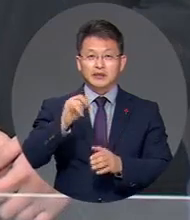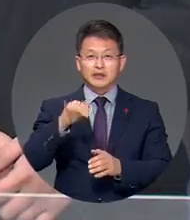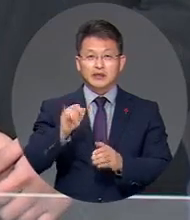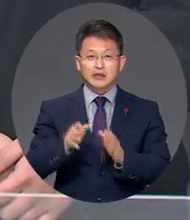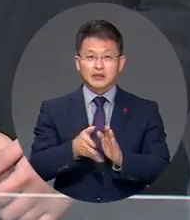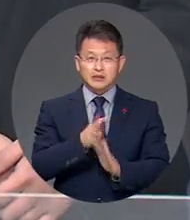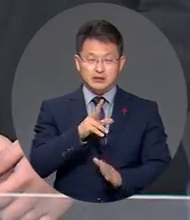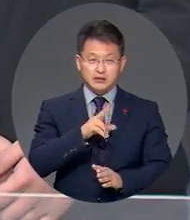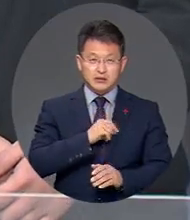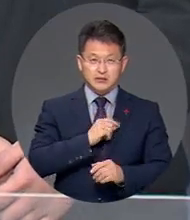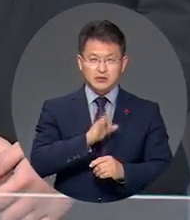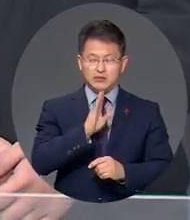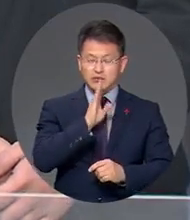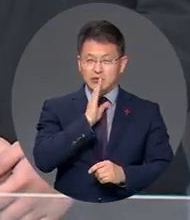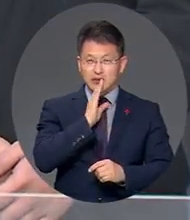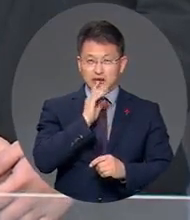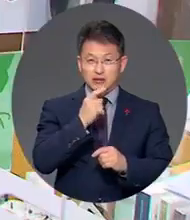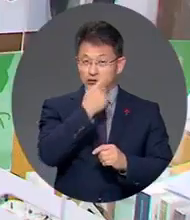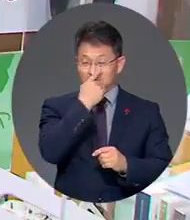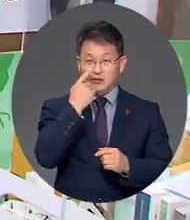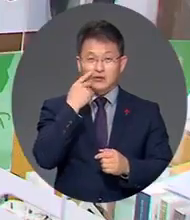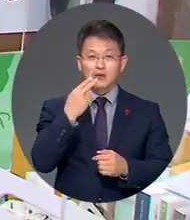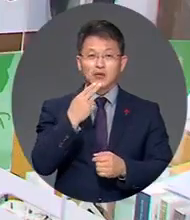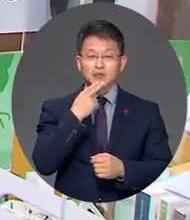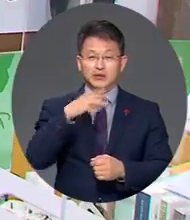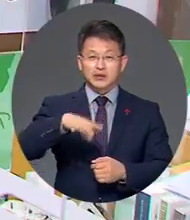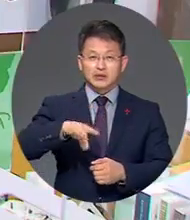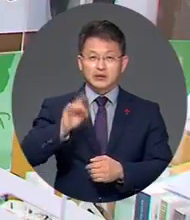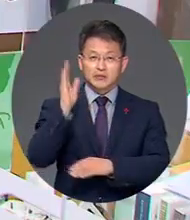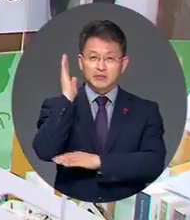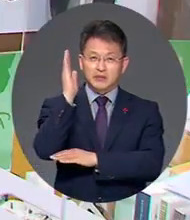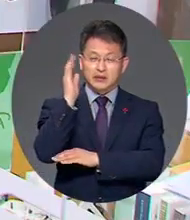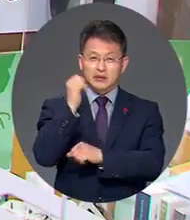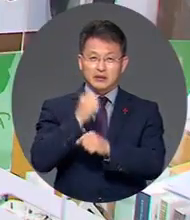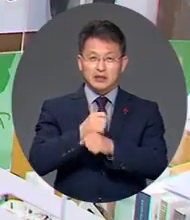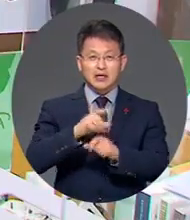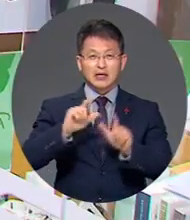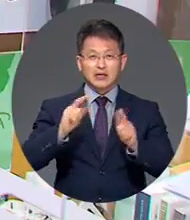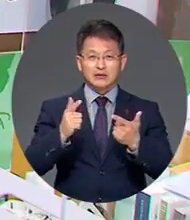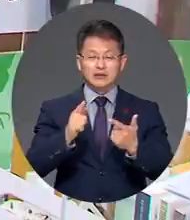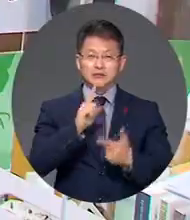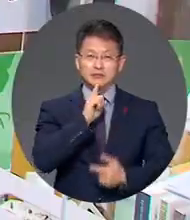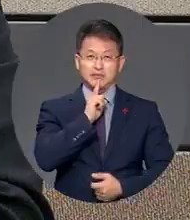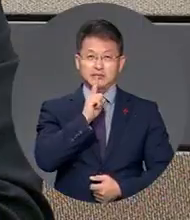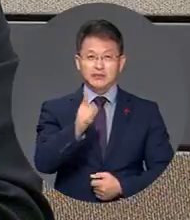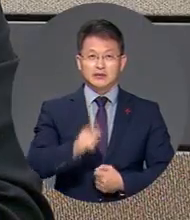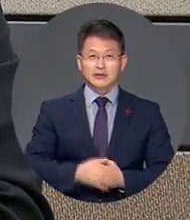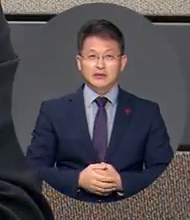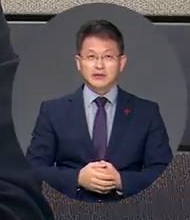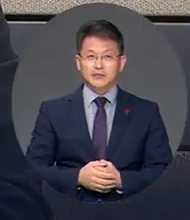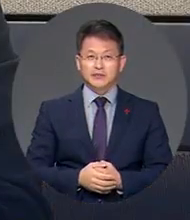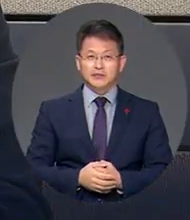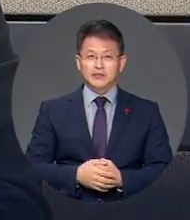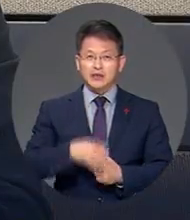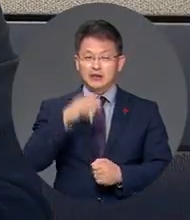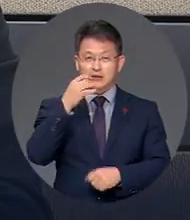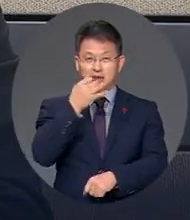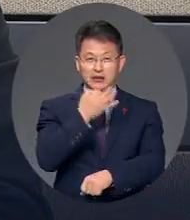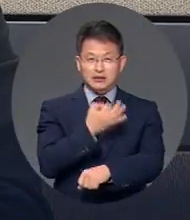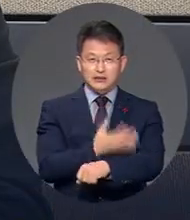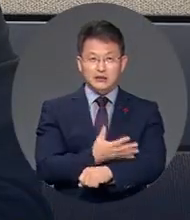씨의원의 사실 확인 없는 편향 바르는 처음이 아니라며 사퇴를 촉구했습니다 단순히